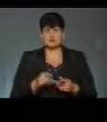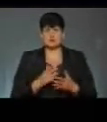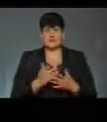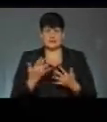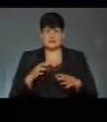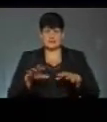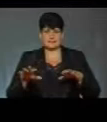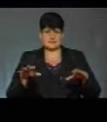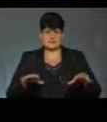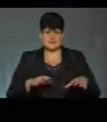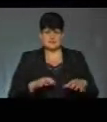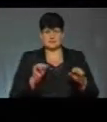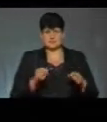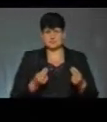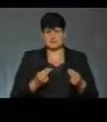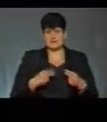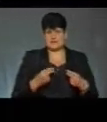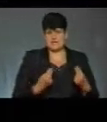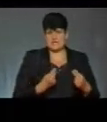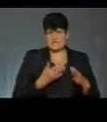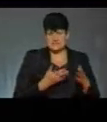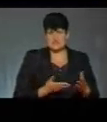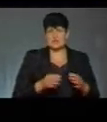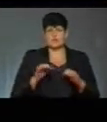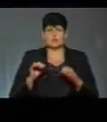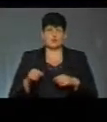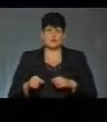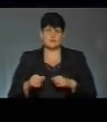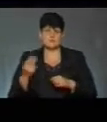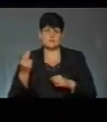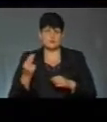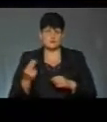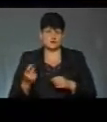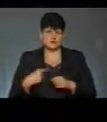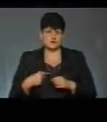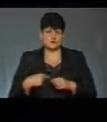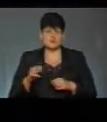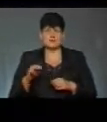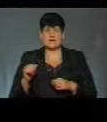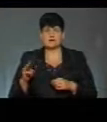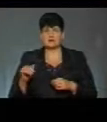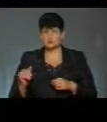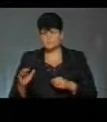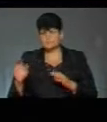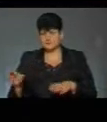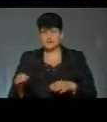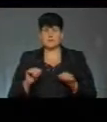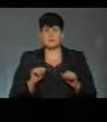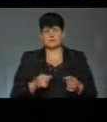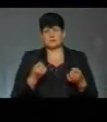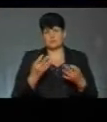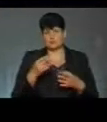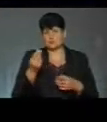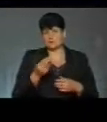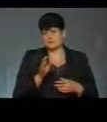станцій, ви можете грати в настільні ігри, можете намалювати собі тату, можете просто